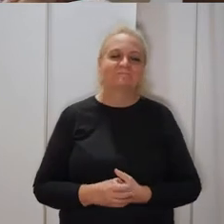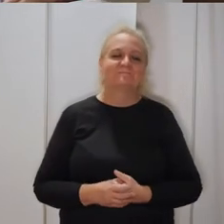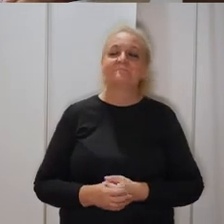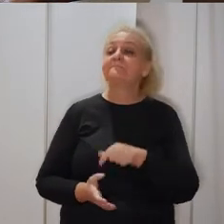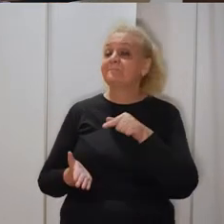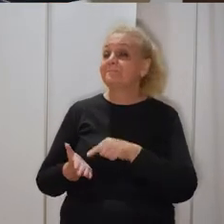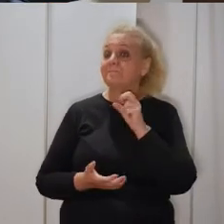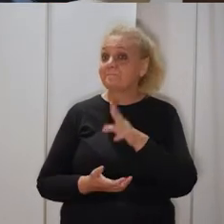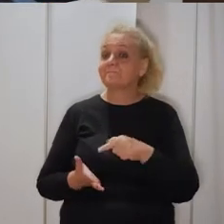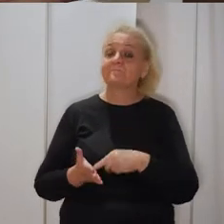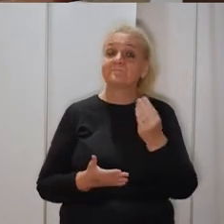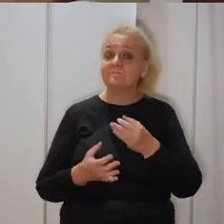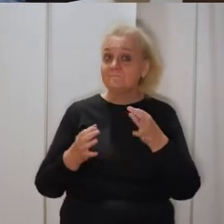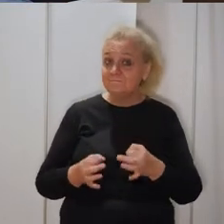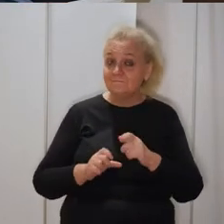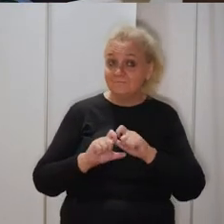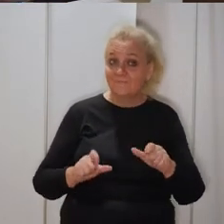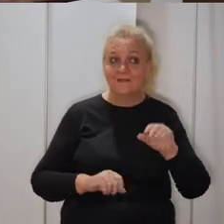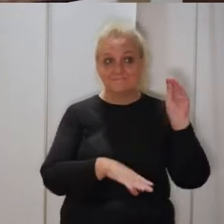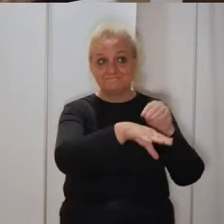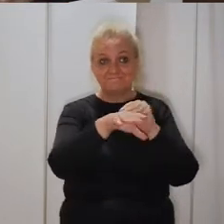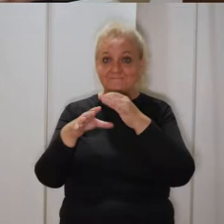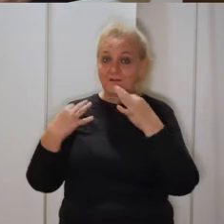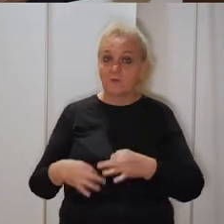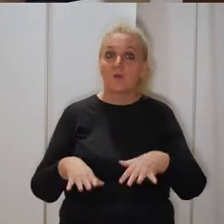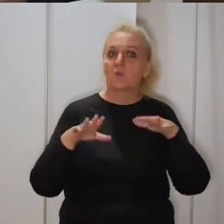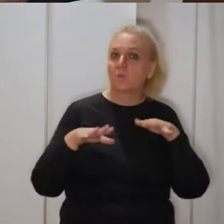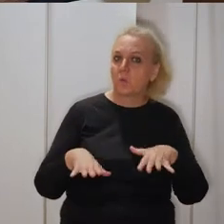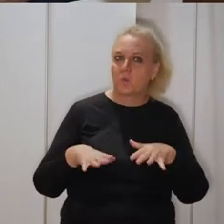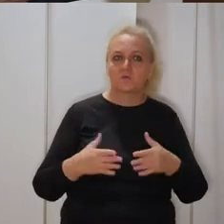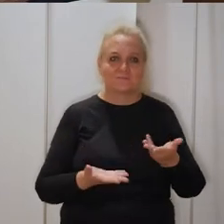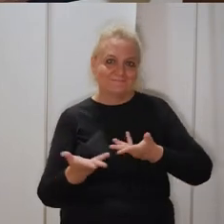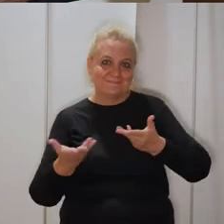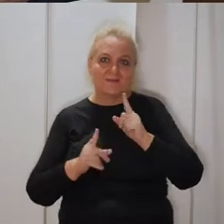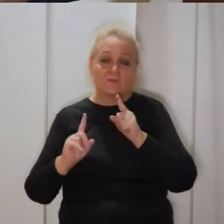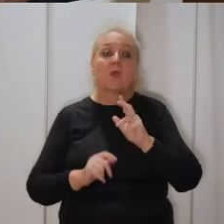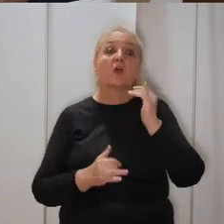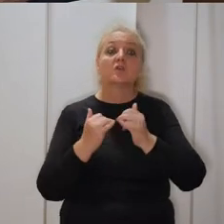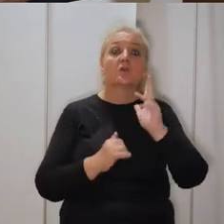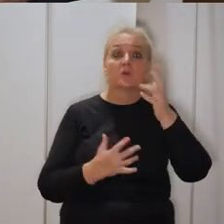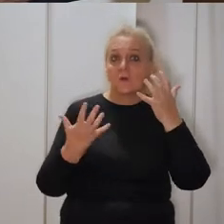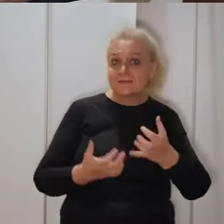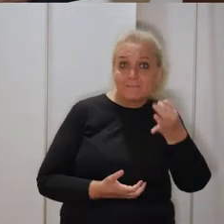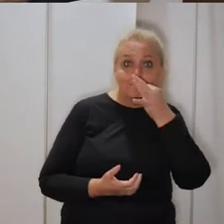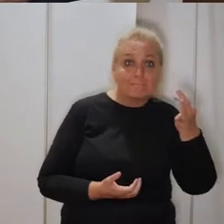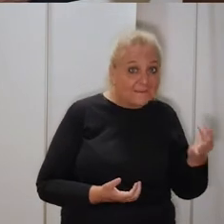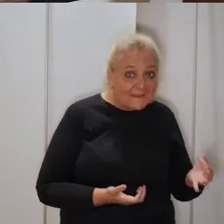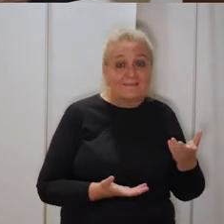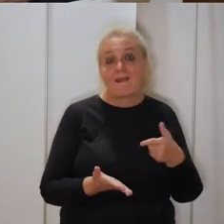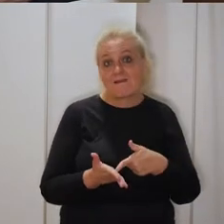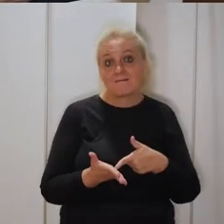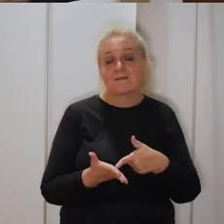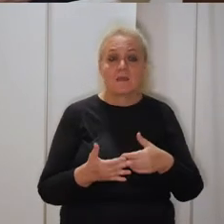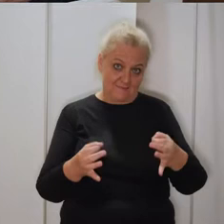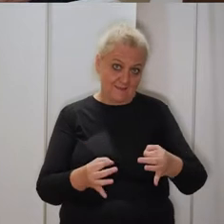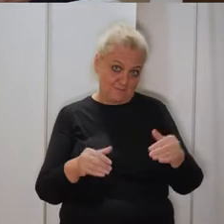Okej, i to jest jeszcze jeden moment, w którym zwracam się do Państwa i dużo będzie tej interakcji dzisiaj. Jeżeli ktoś by chciał zadać pytanie, to możecie